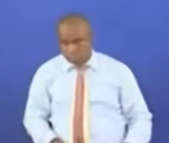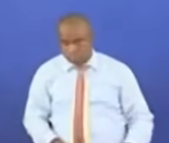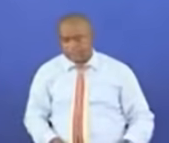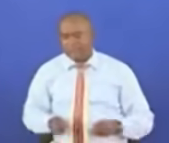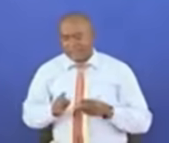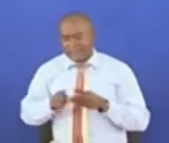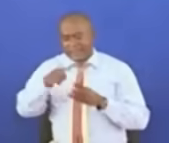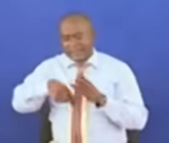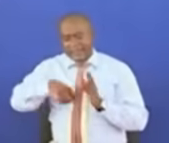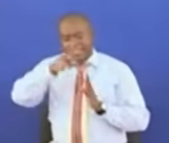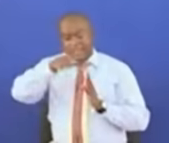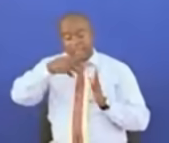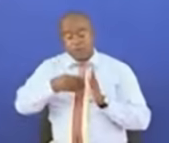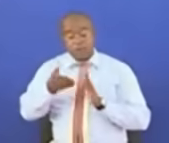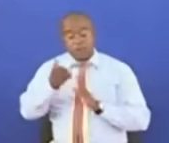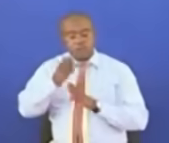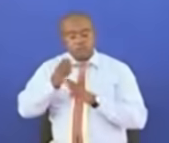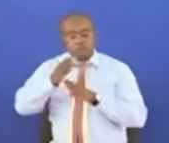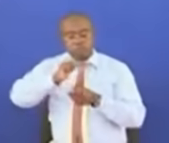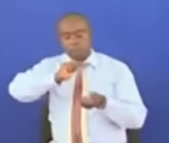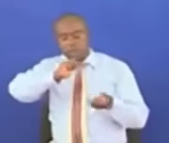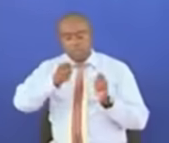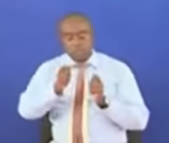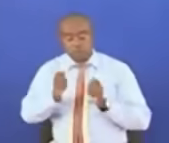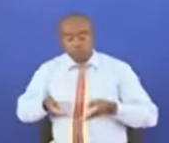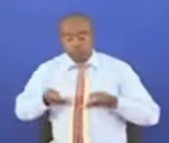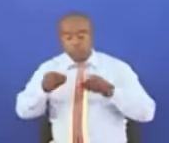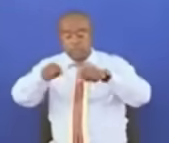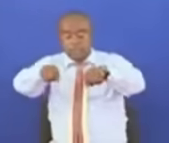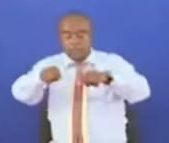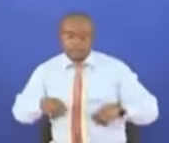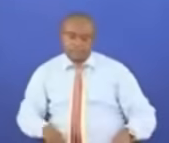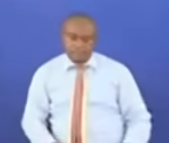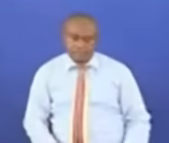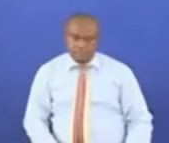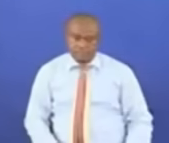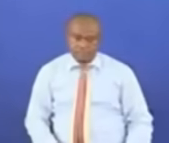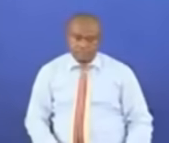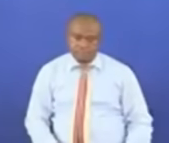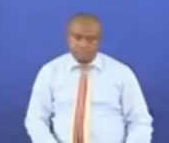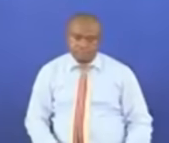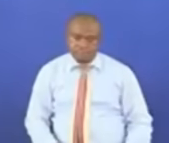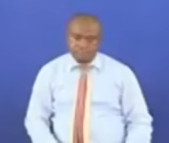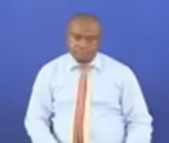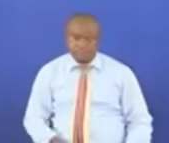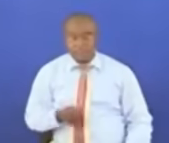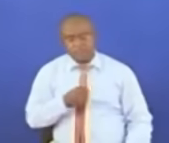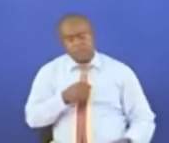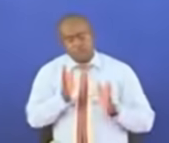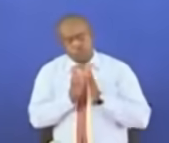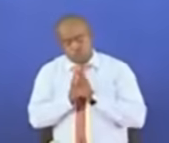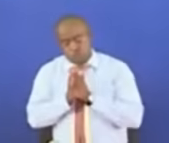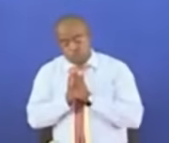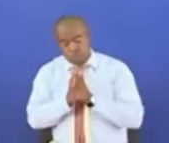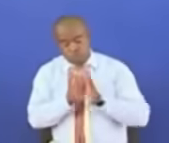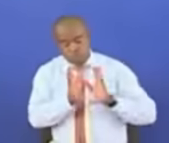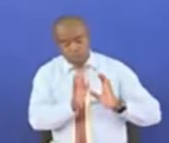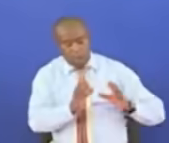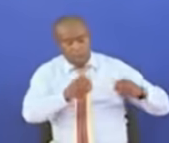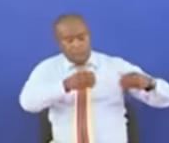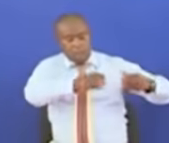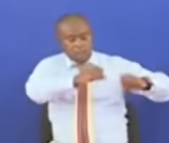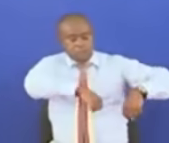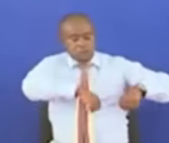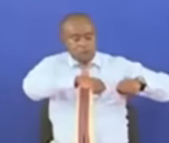la marekebisho ambalo limeletwa. Pia ni shukuru sana katiba, kamati ya